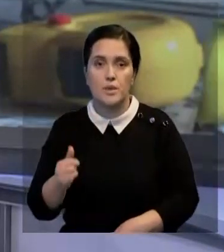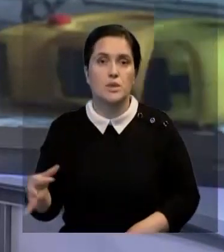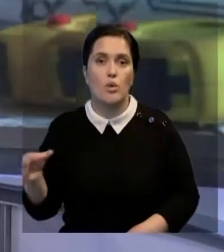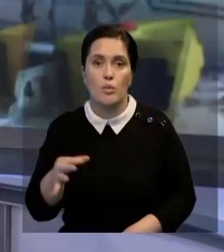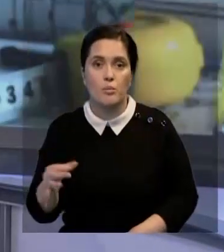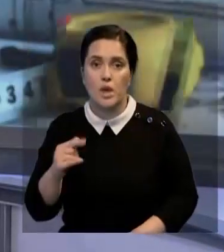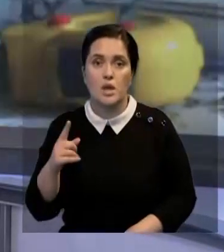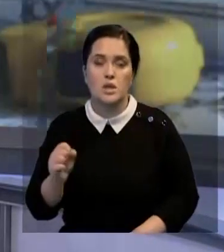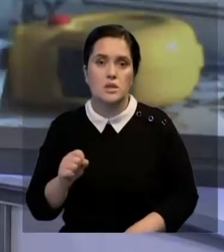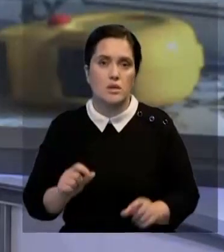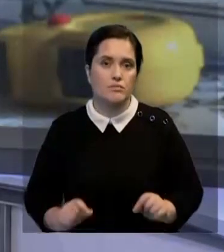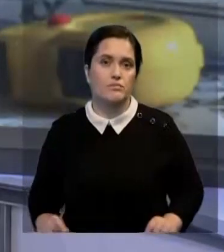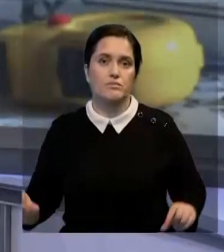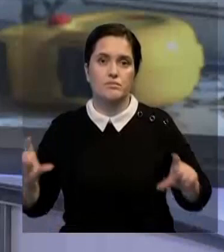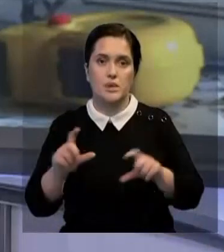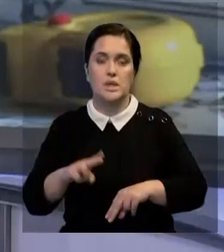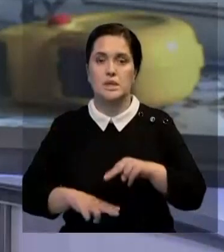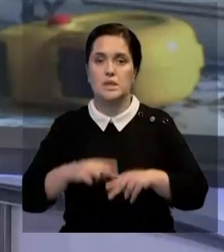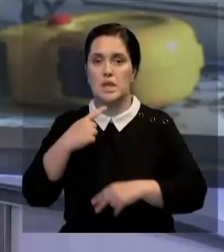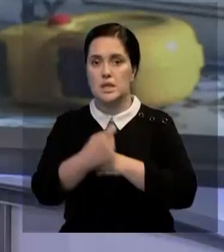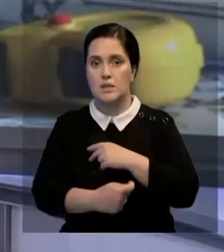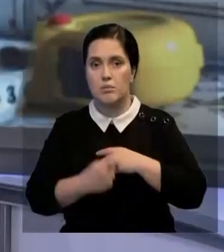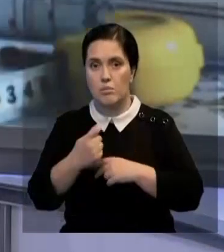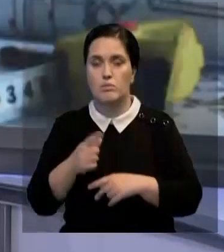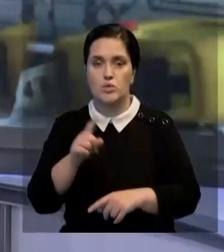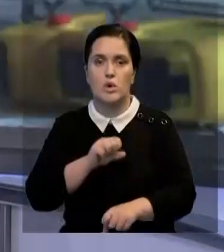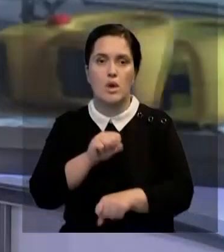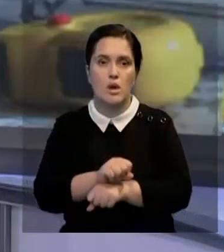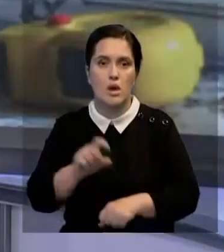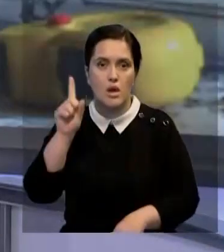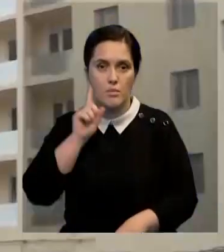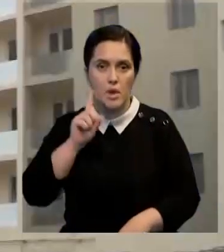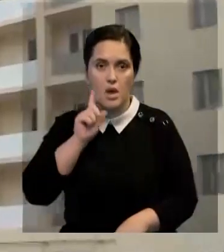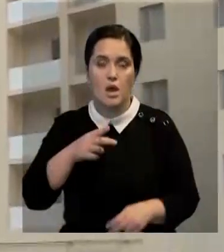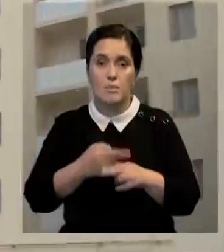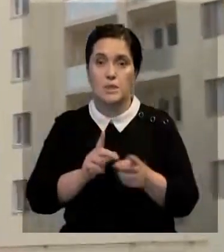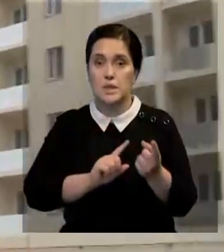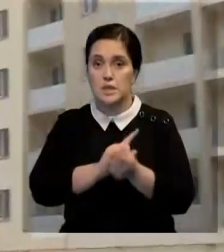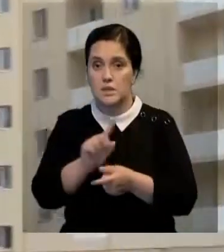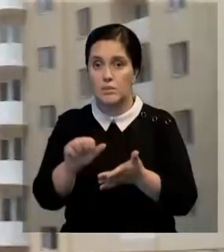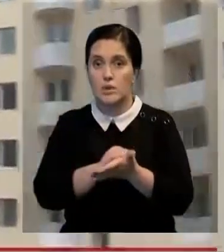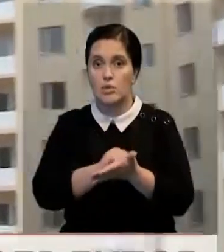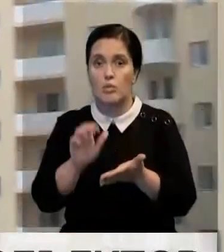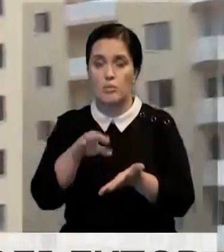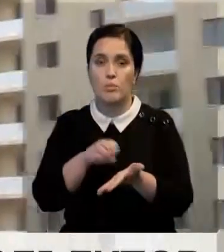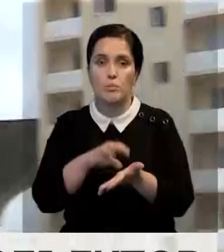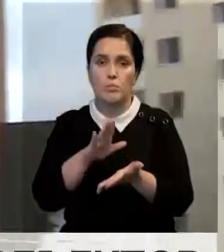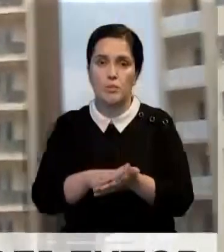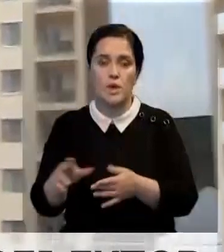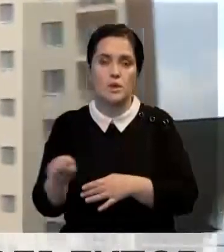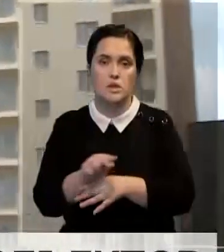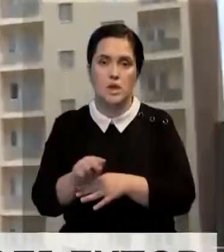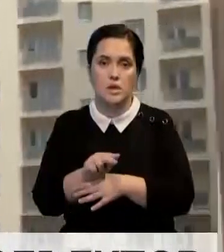реализовать в Мангыстауской области. Однако из-за риска повышения цен на строительные материалы работы пришлось заморозить. С учетом последних изменений в документы